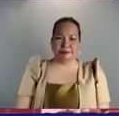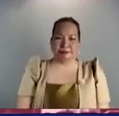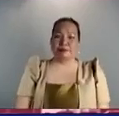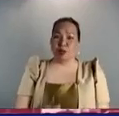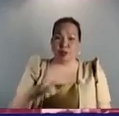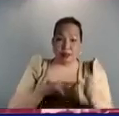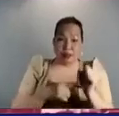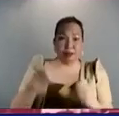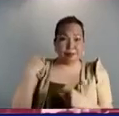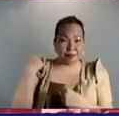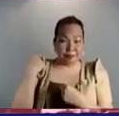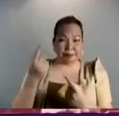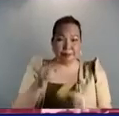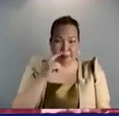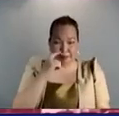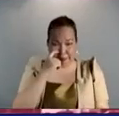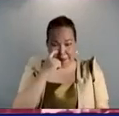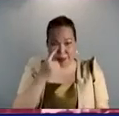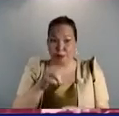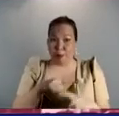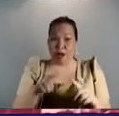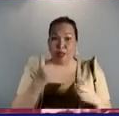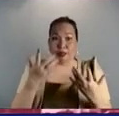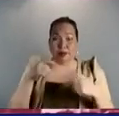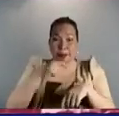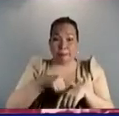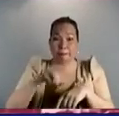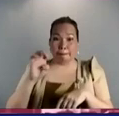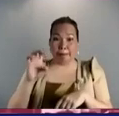po noon. Pero nung EDSA Revolution,